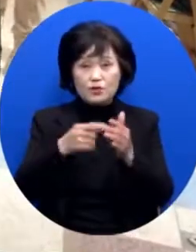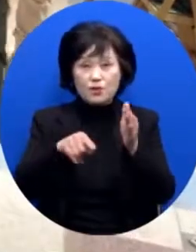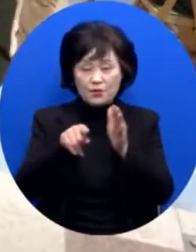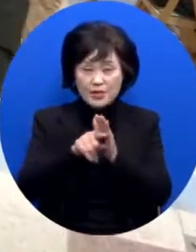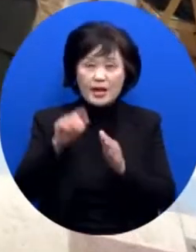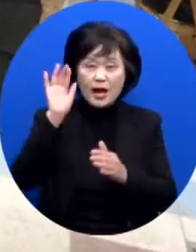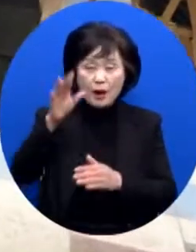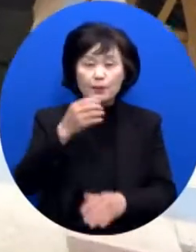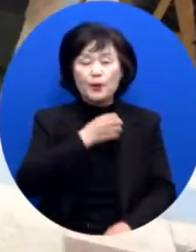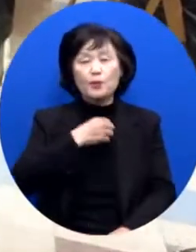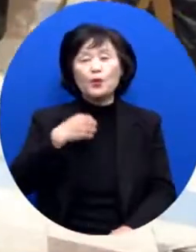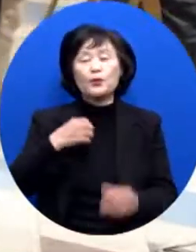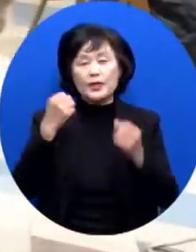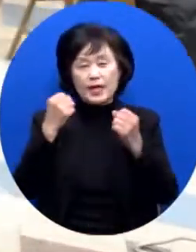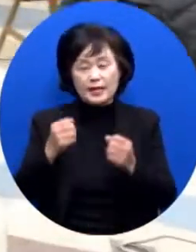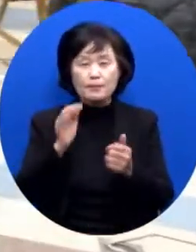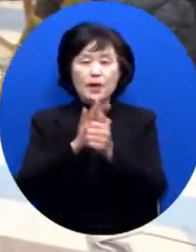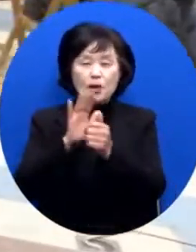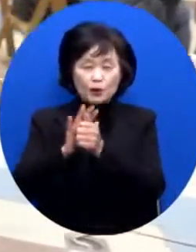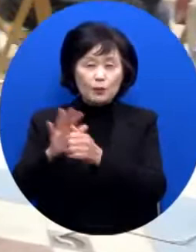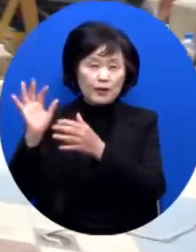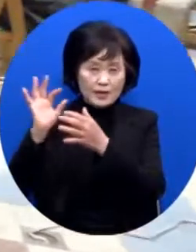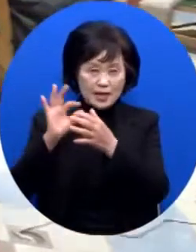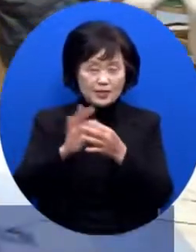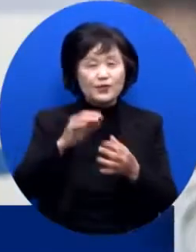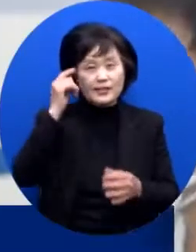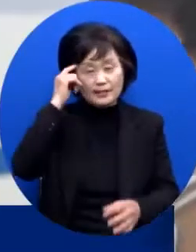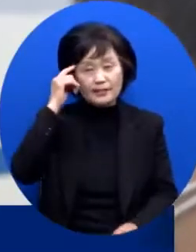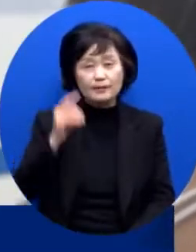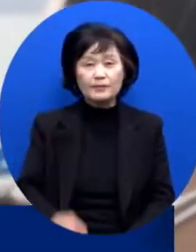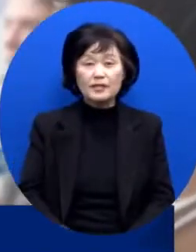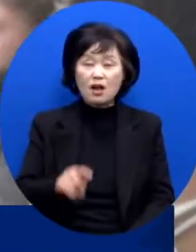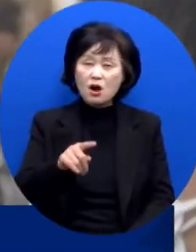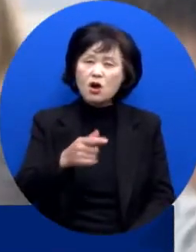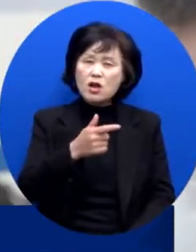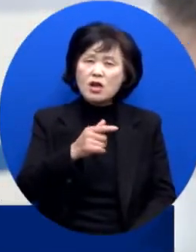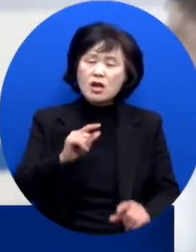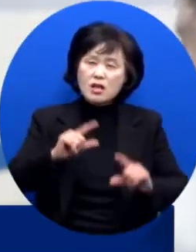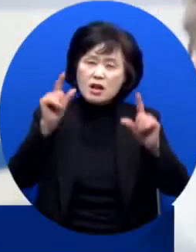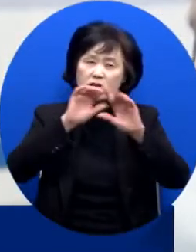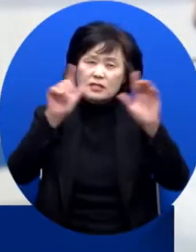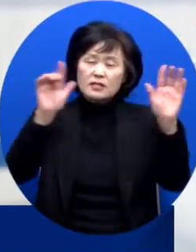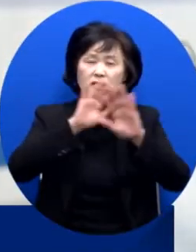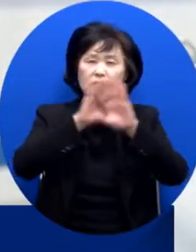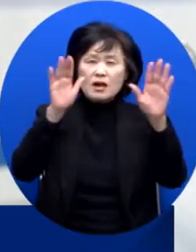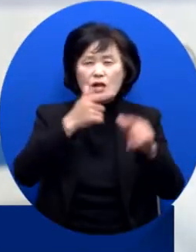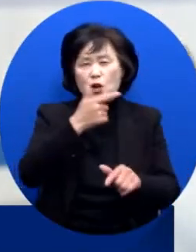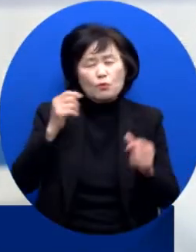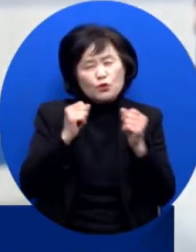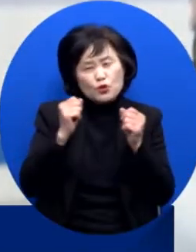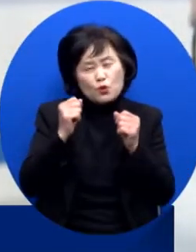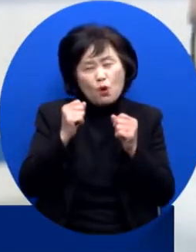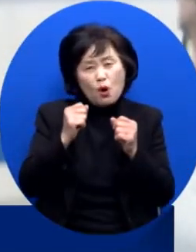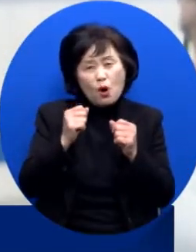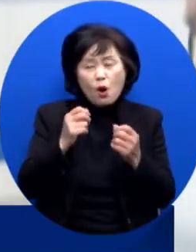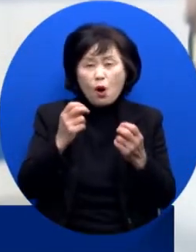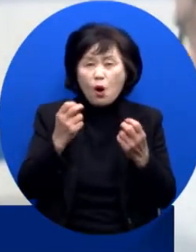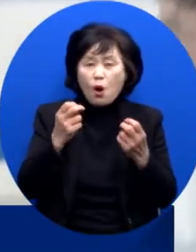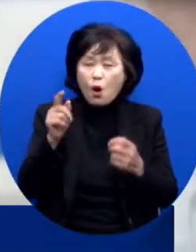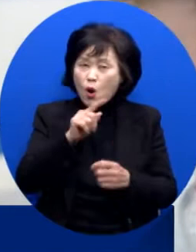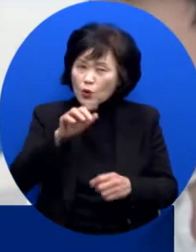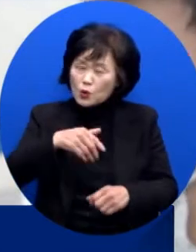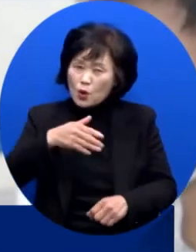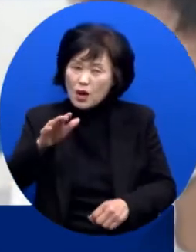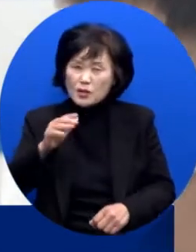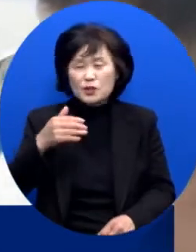남아 구호활동을 펼치겠다고 말합니다. 지금 여기가 날씨가 지금 추워요. 이 상황에서 어디를 갈지 모르고 아이들이 많이